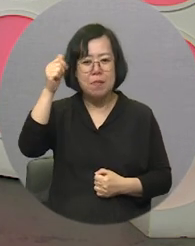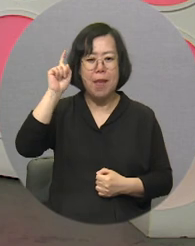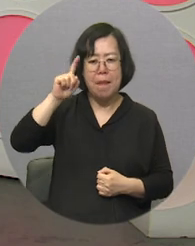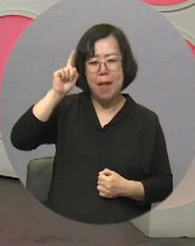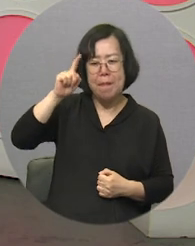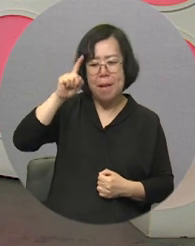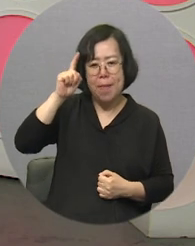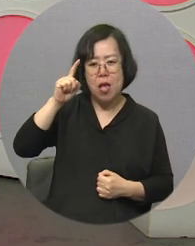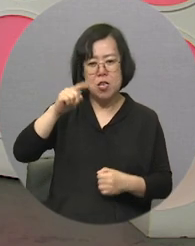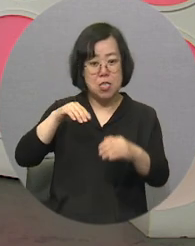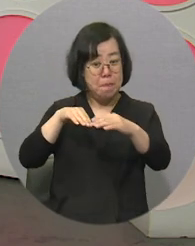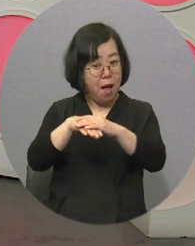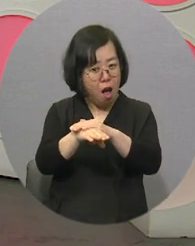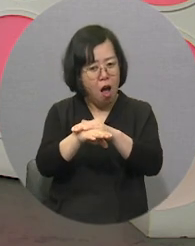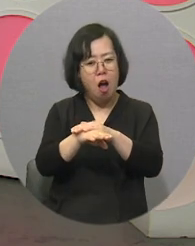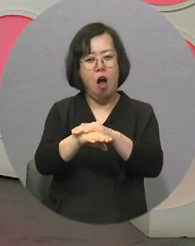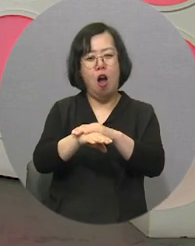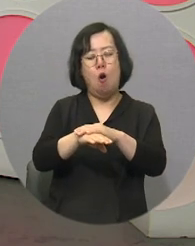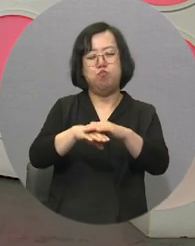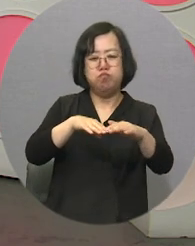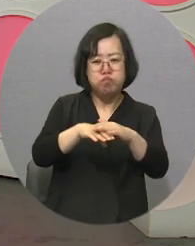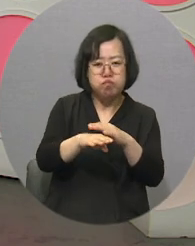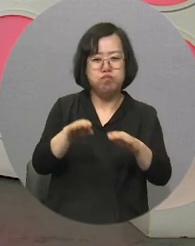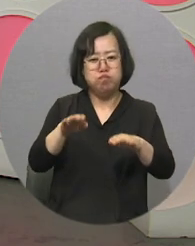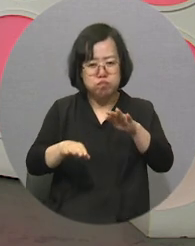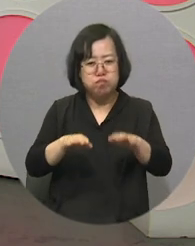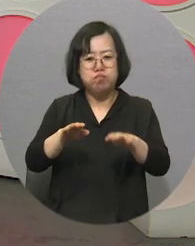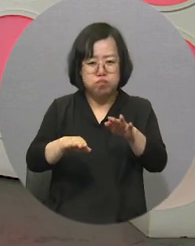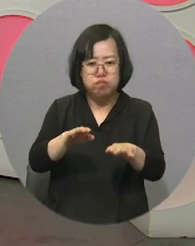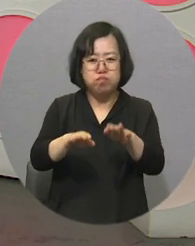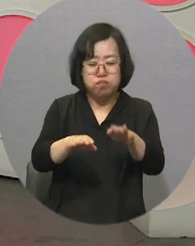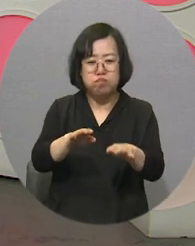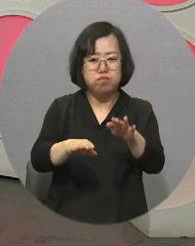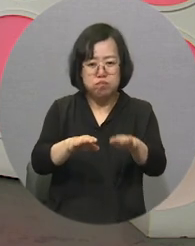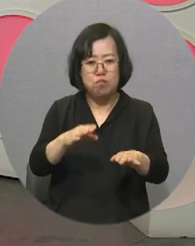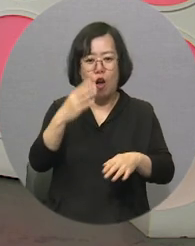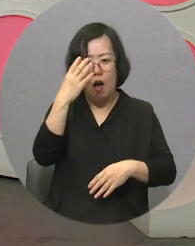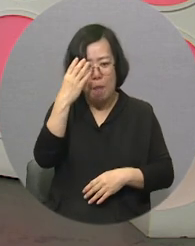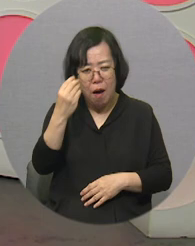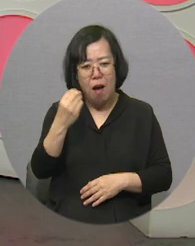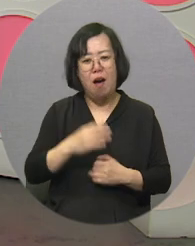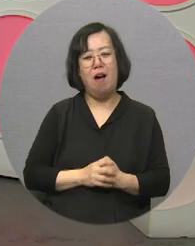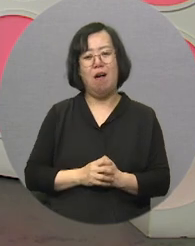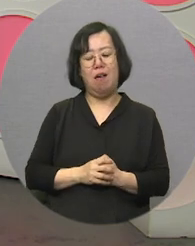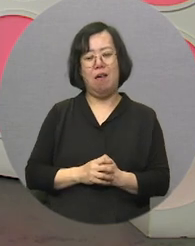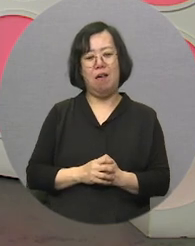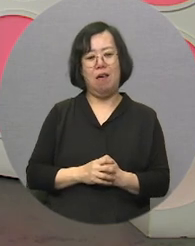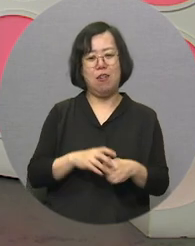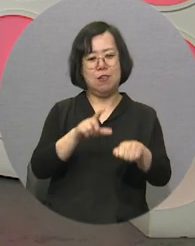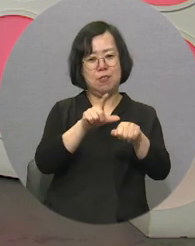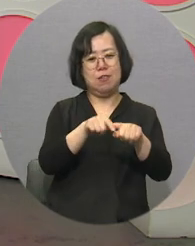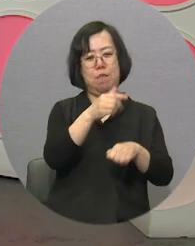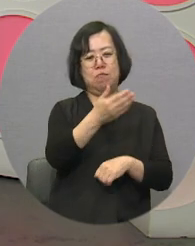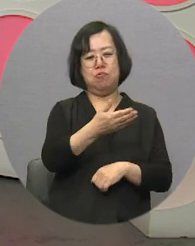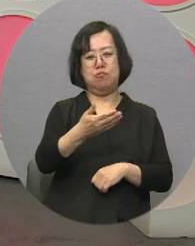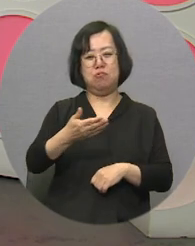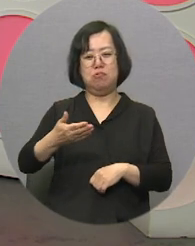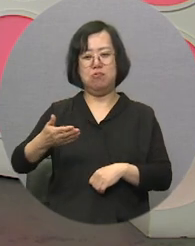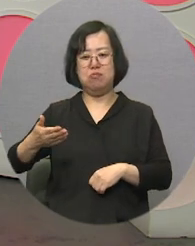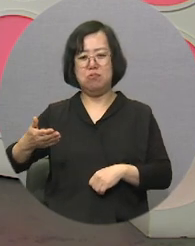구두만 신고 다니셨는데요. 오랜 시간이 지난 한참 뒤에 알았습니다.